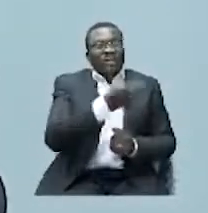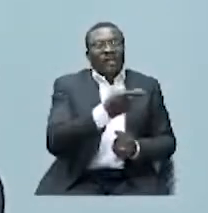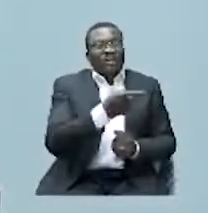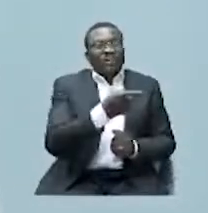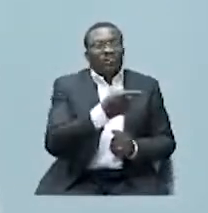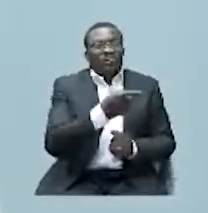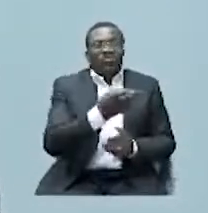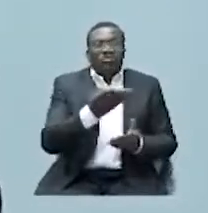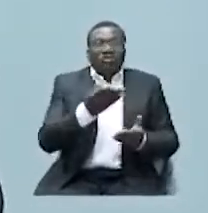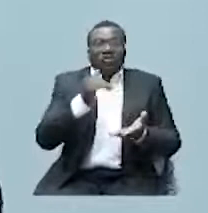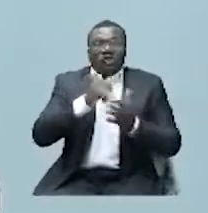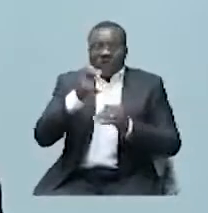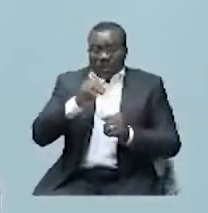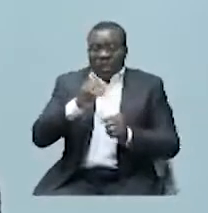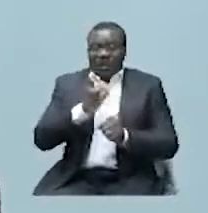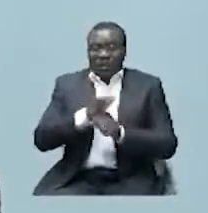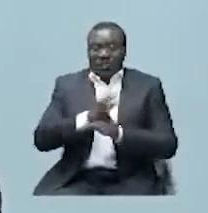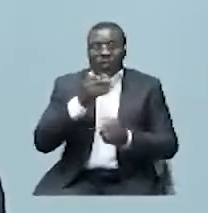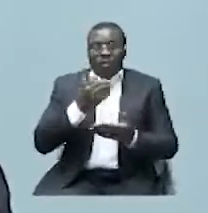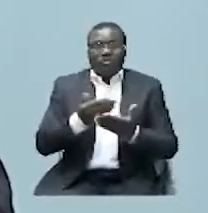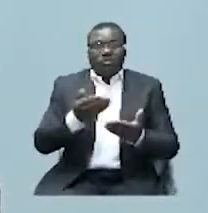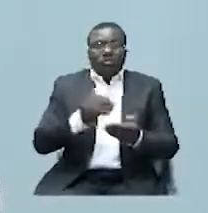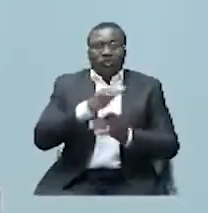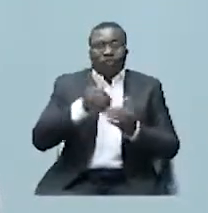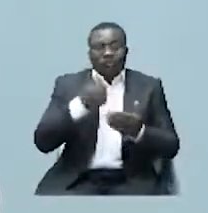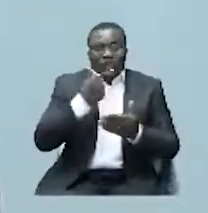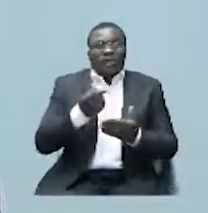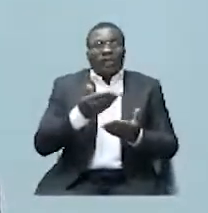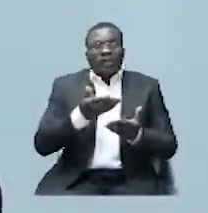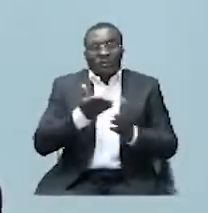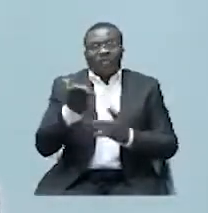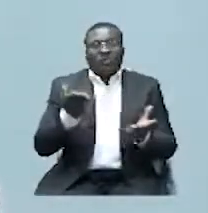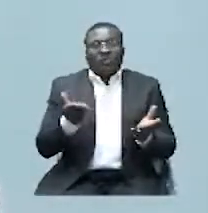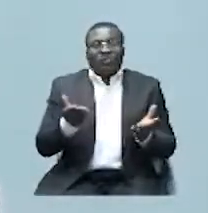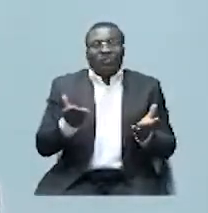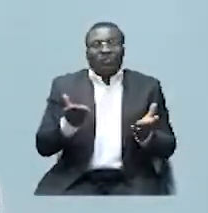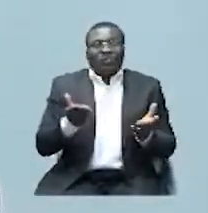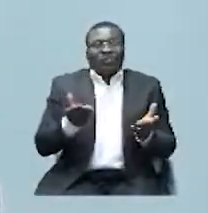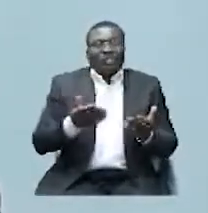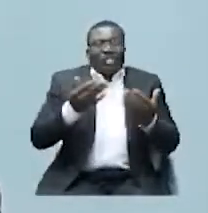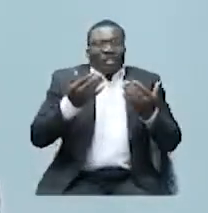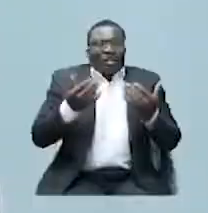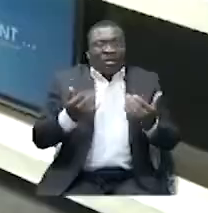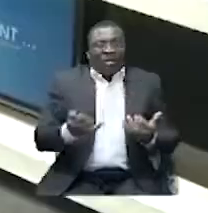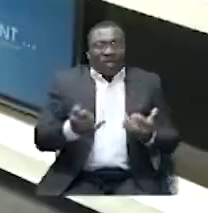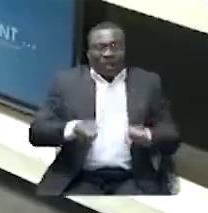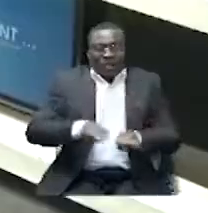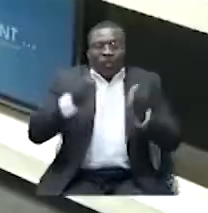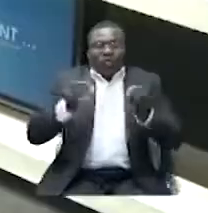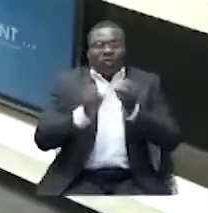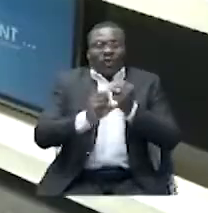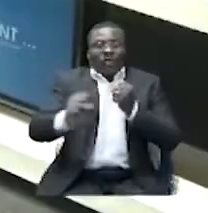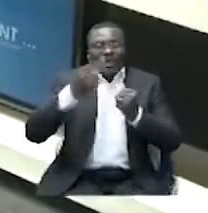ajouter? Non, tout à fait, c'est assez exhaustif. C'est bien, Patrice Talon, merci. Alors, maintenant que s'ouvre la campagne pour